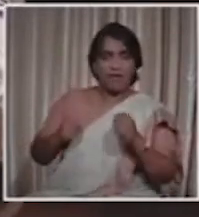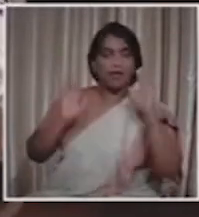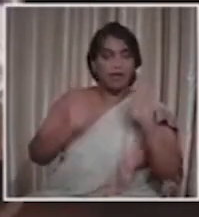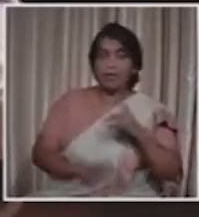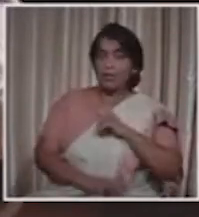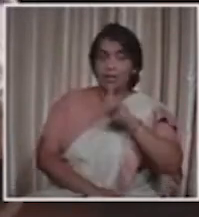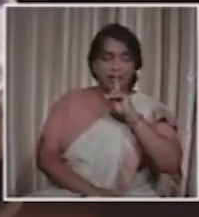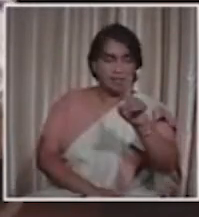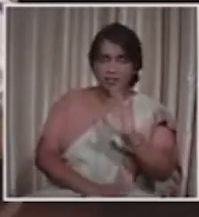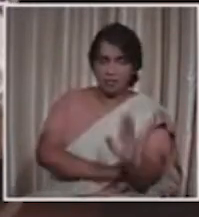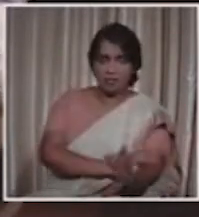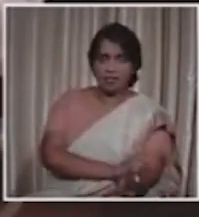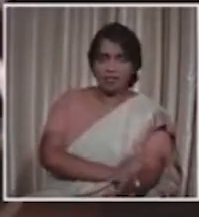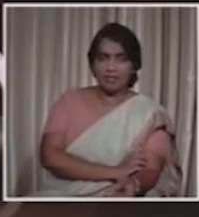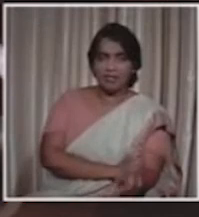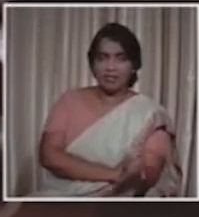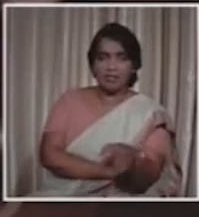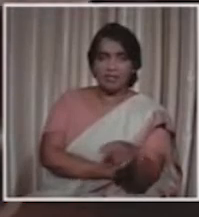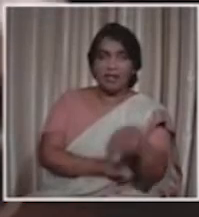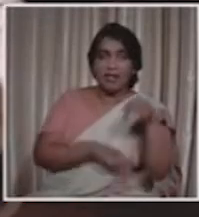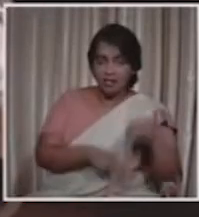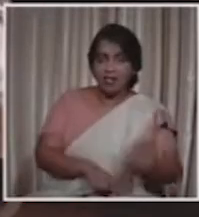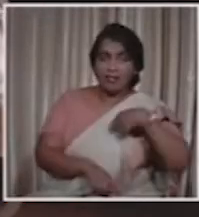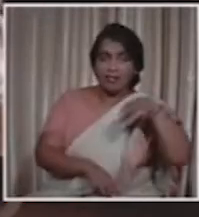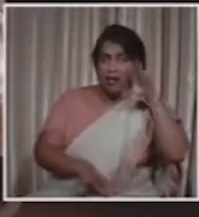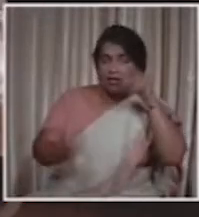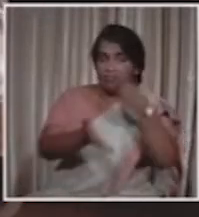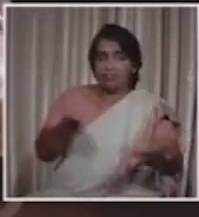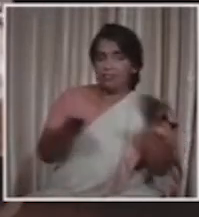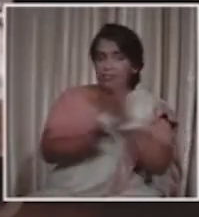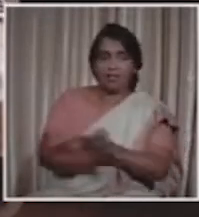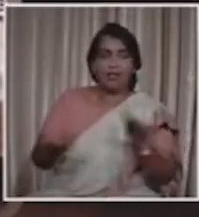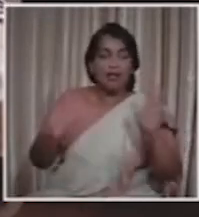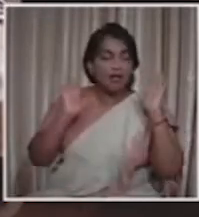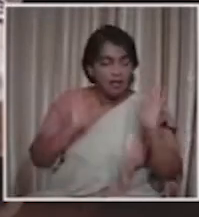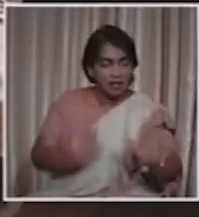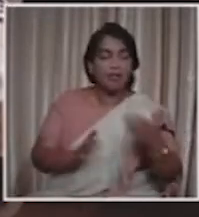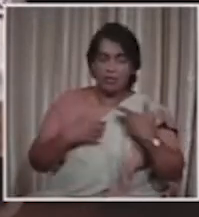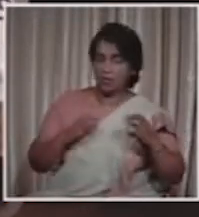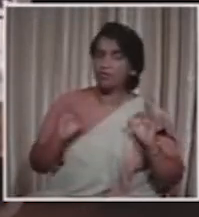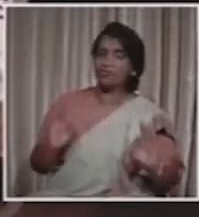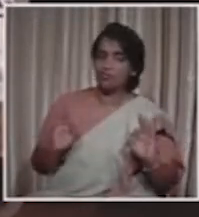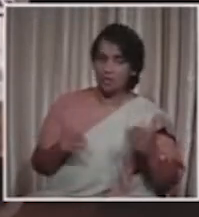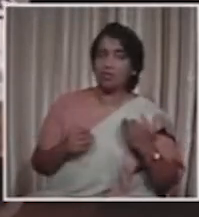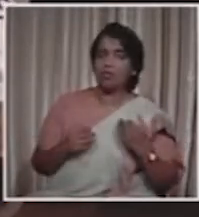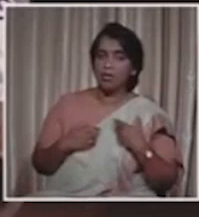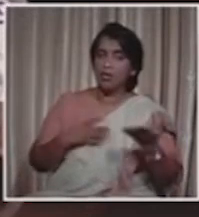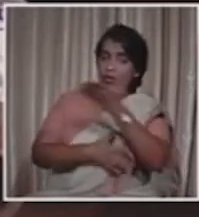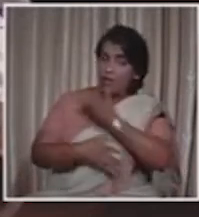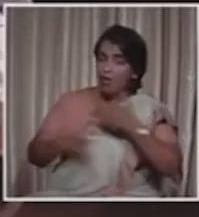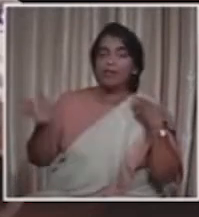ne api thawama avabodha thawayan walata awilla ne namuth api soodanam e siyalu denath